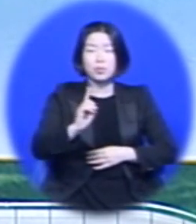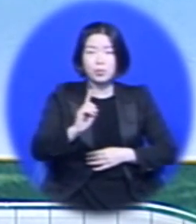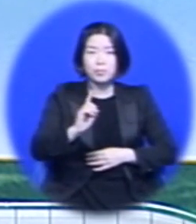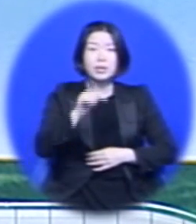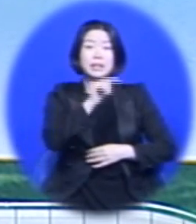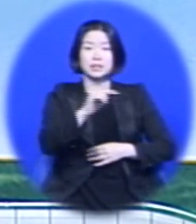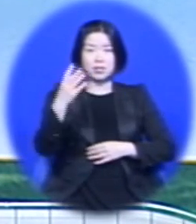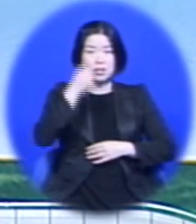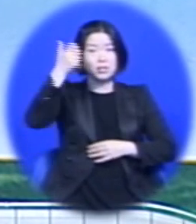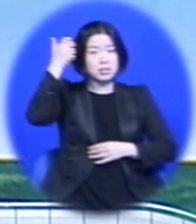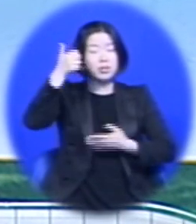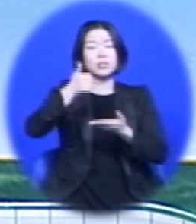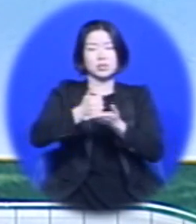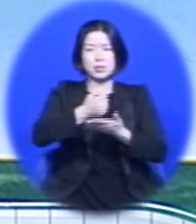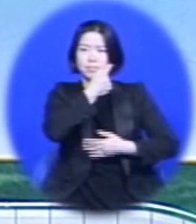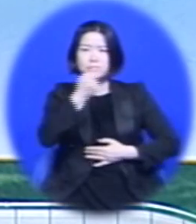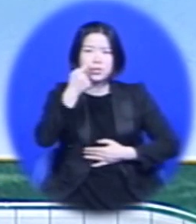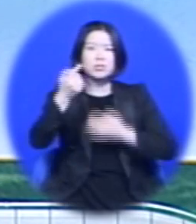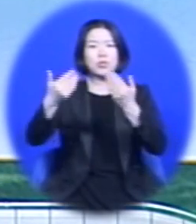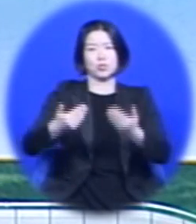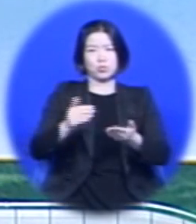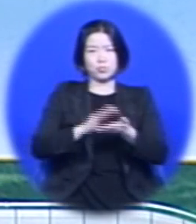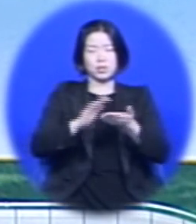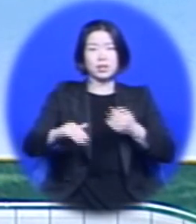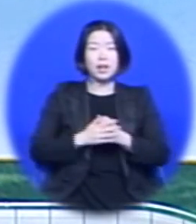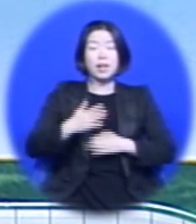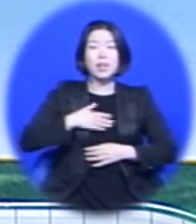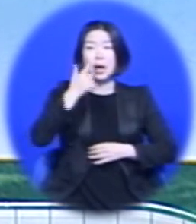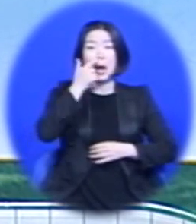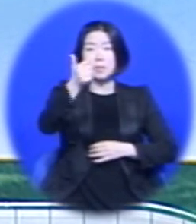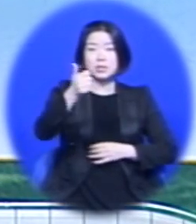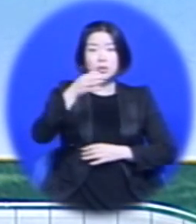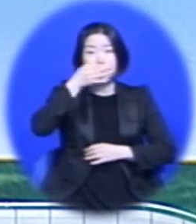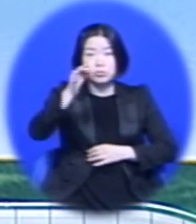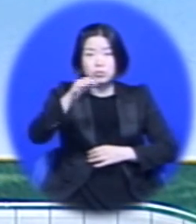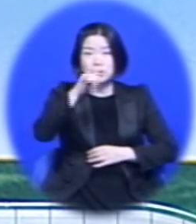것. 그건 성령님이 확증해 주시는 겁니다. 내가 아버지라고 부르긴 했지만